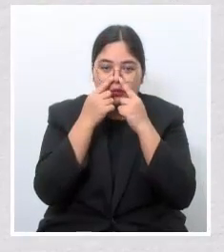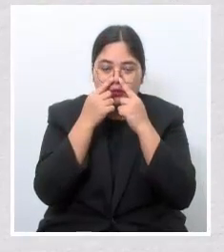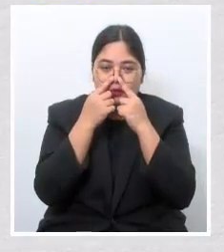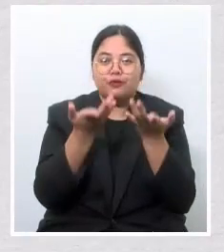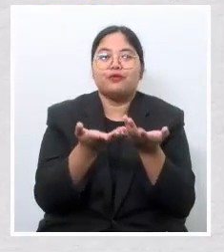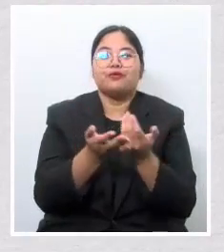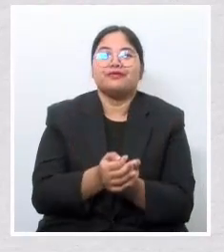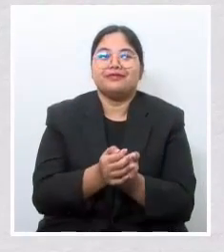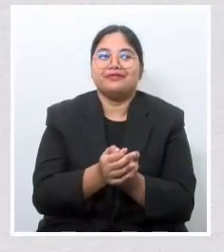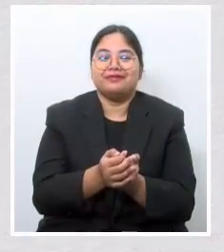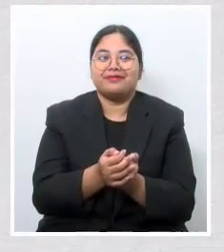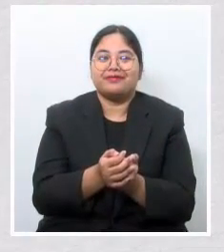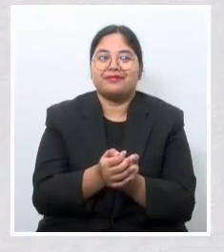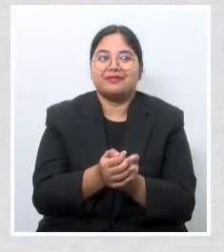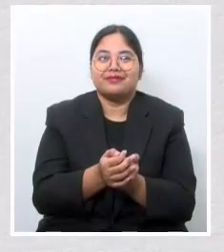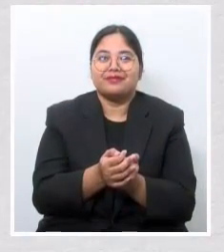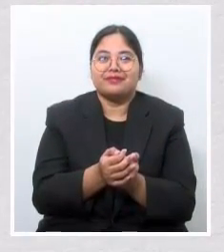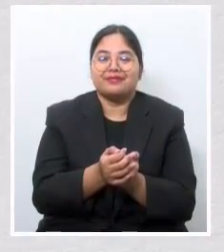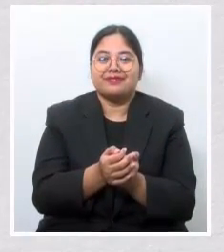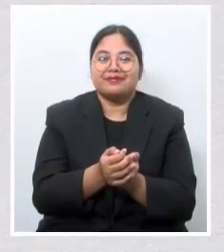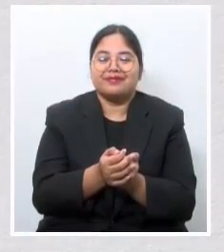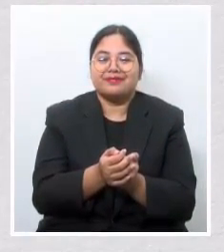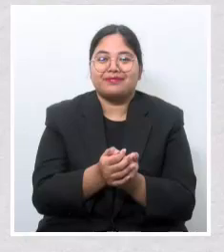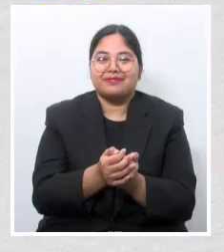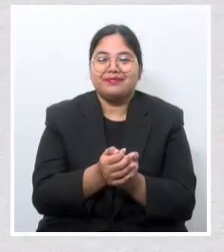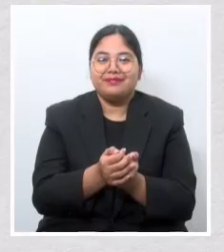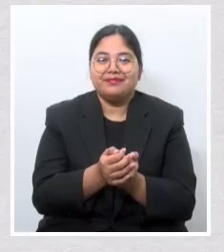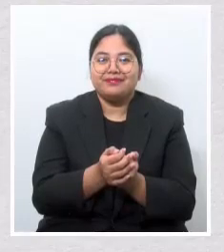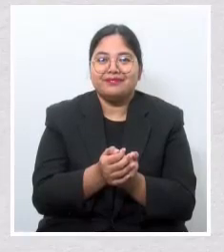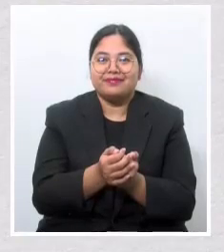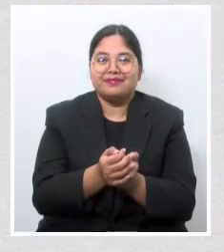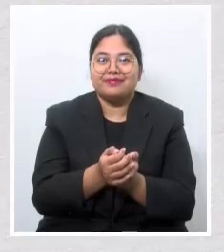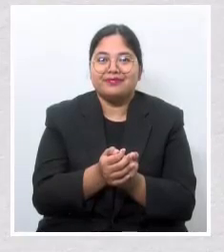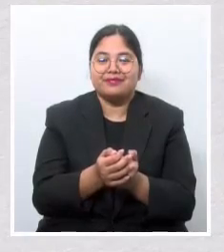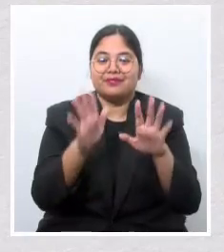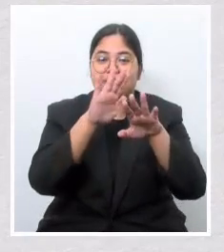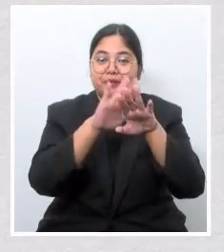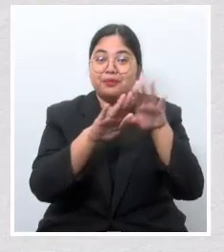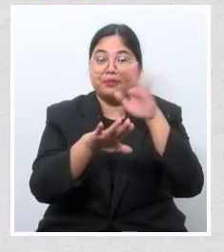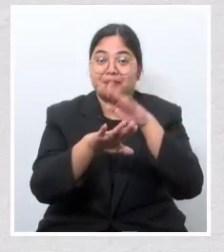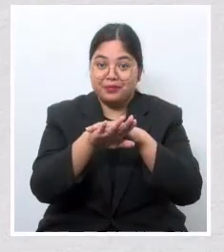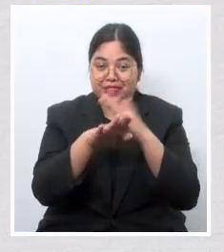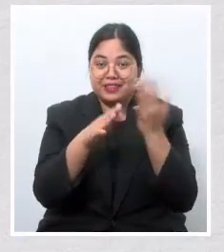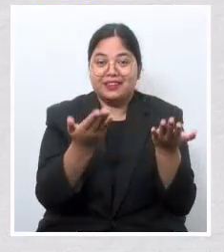คน Hand h a n Handแปลว่ามือ